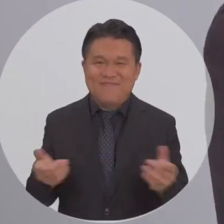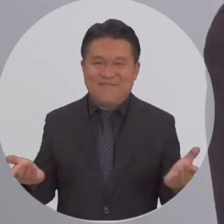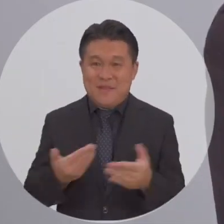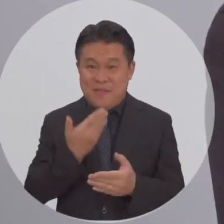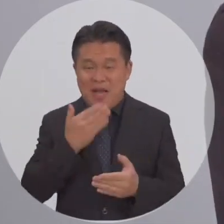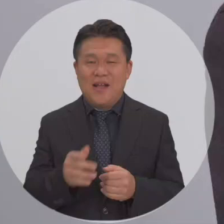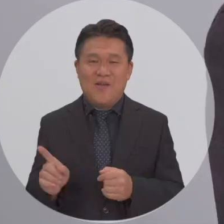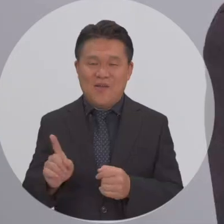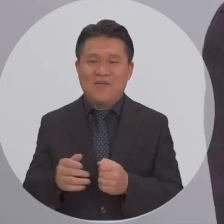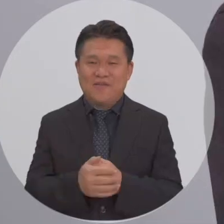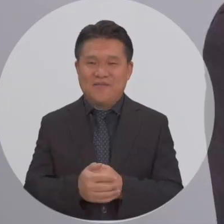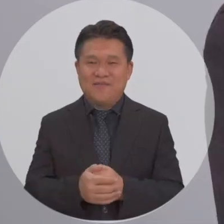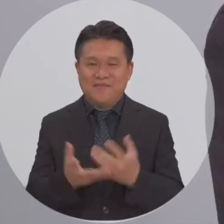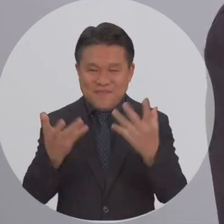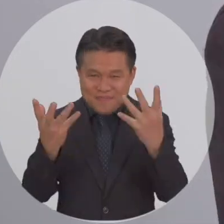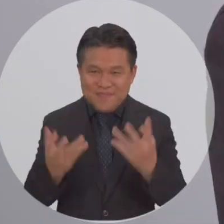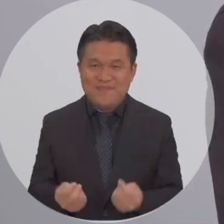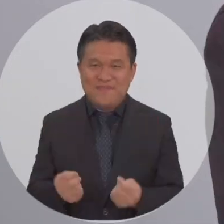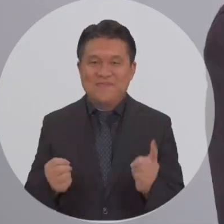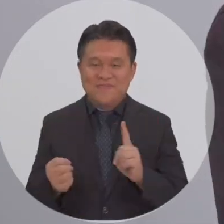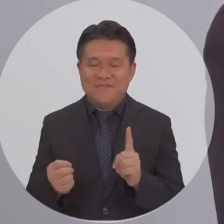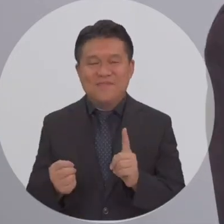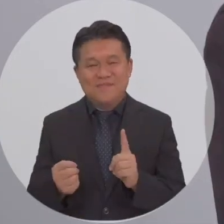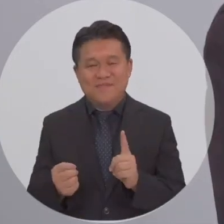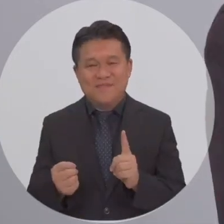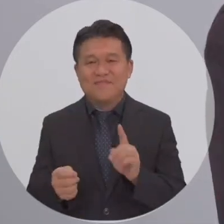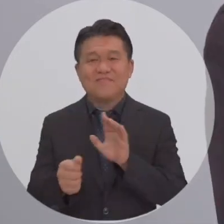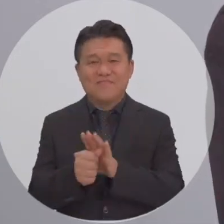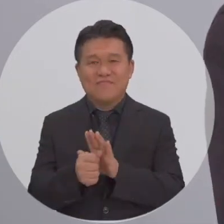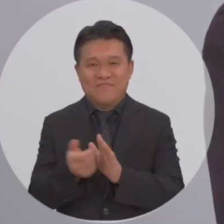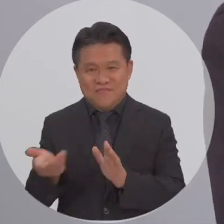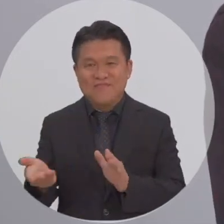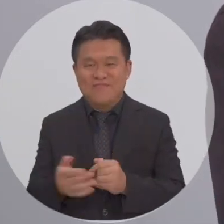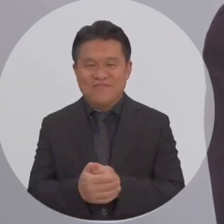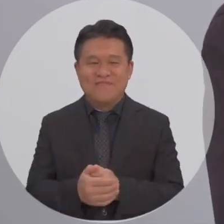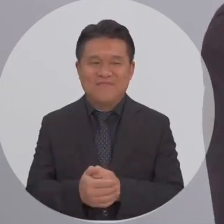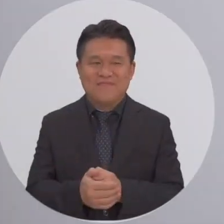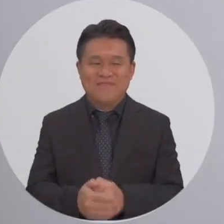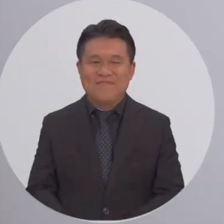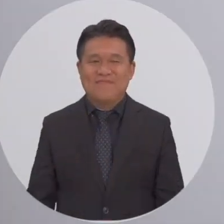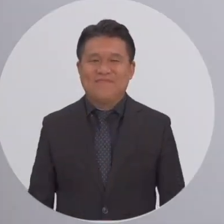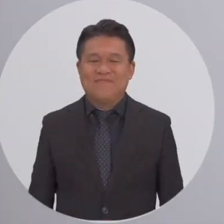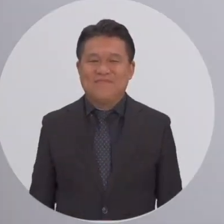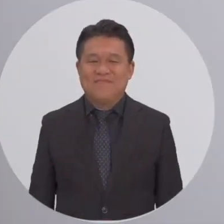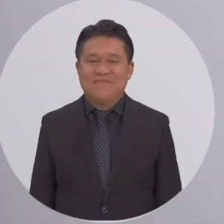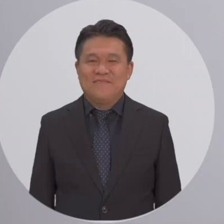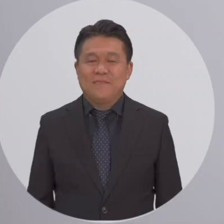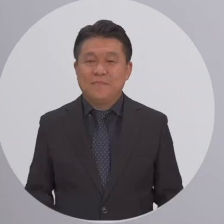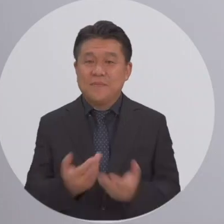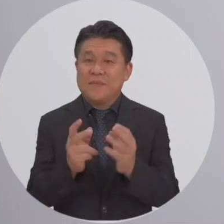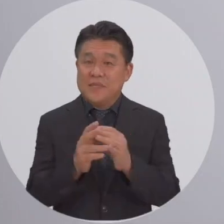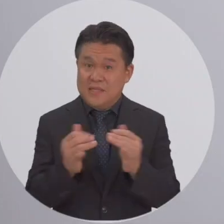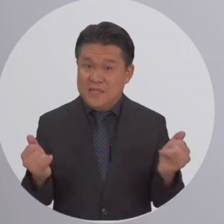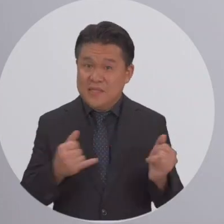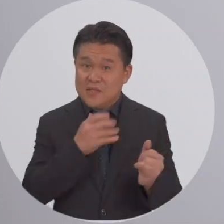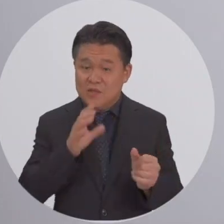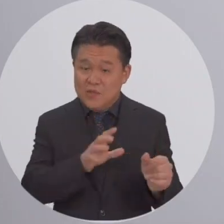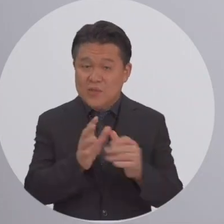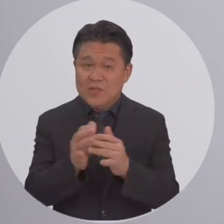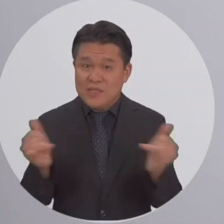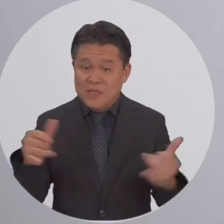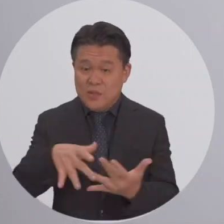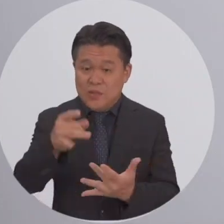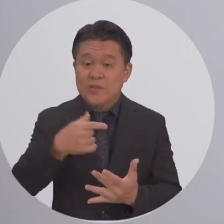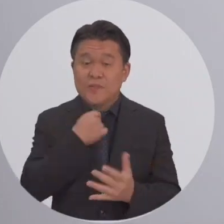수 있도록 많은 그 지원을 이렇게 해주고 있습니다. 발달장애인 요양보호사 고용을